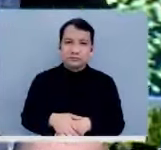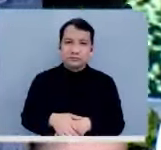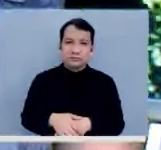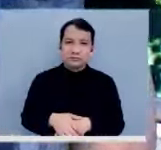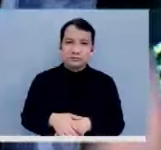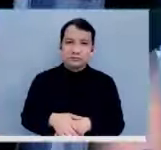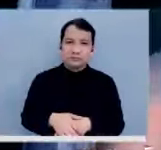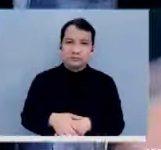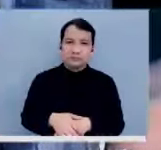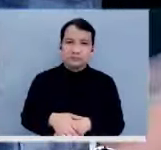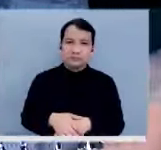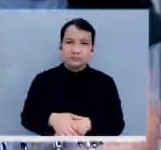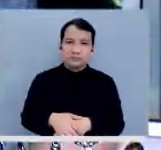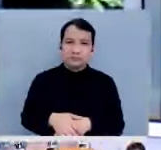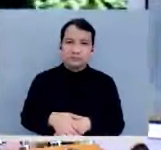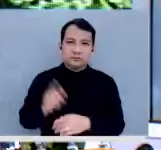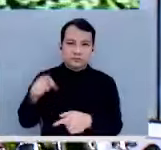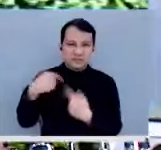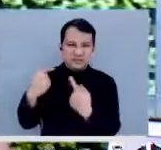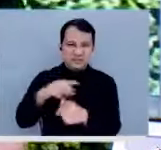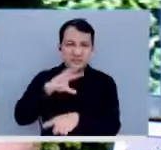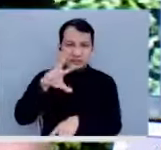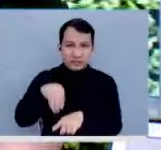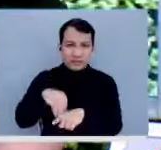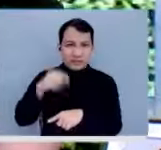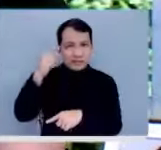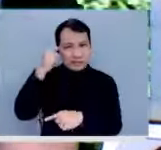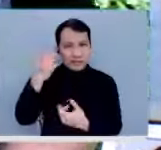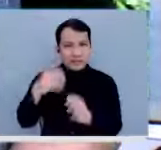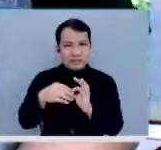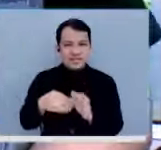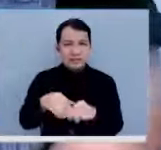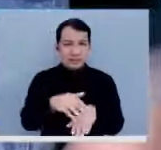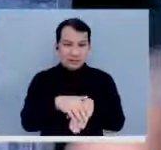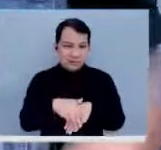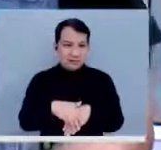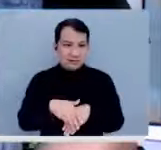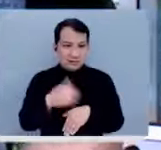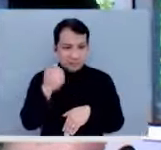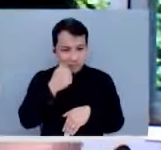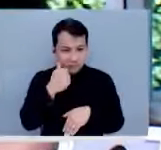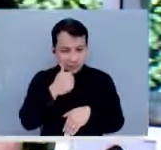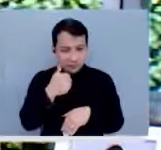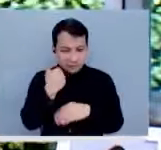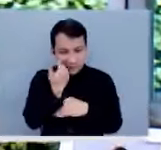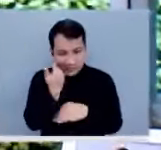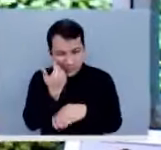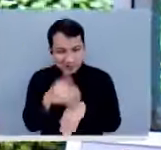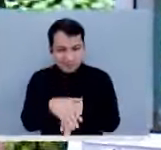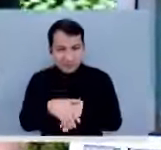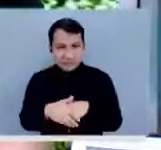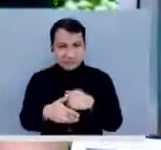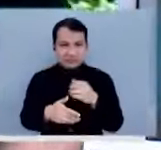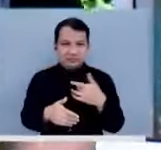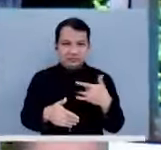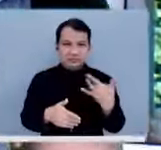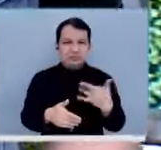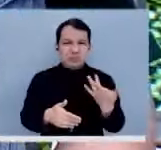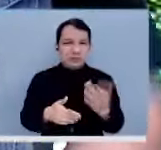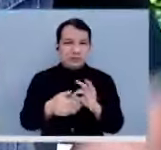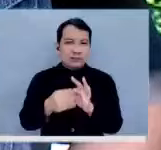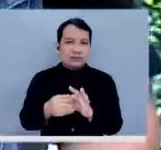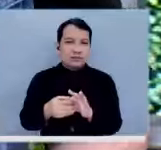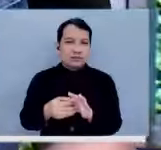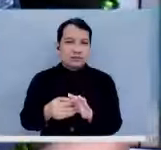tayo na gano'n since wow. Cultural thing yung pagiging torpe lalo ng mga Pinay, di ba? So, feeling ko, iba rin yung pag meron